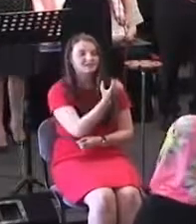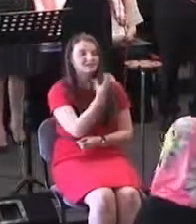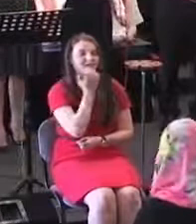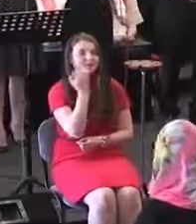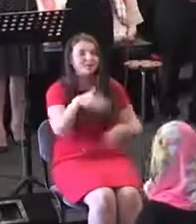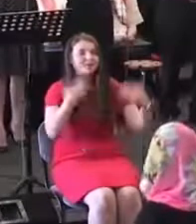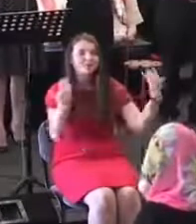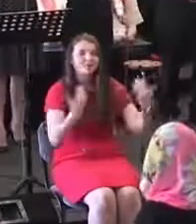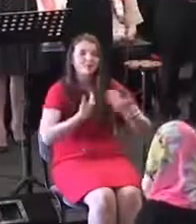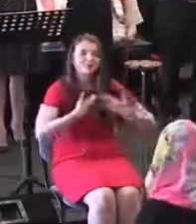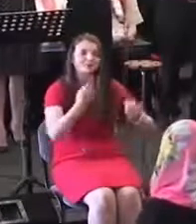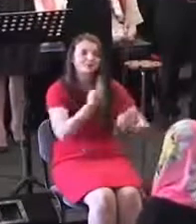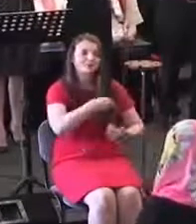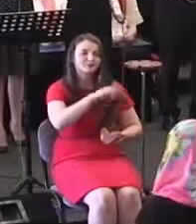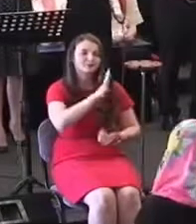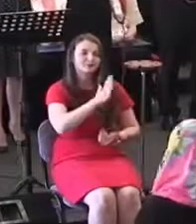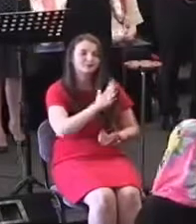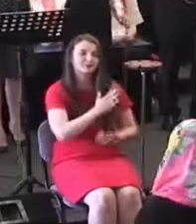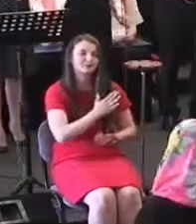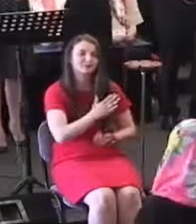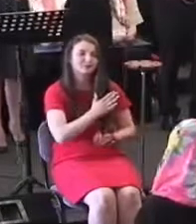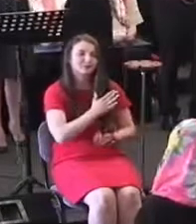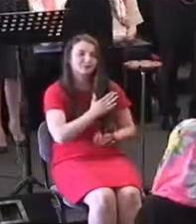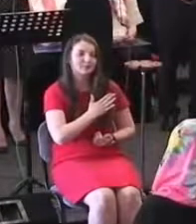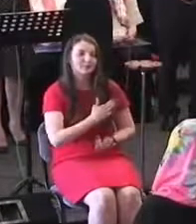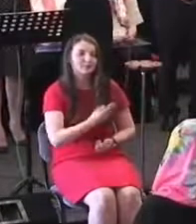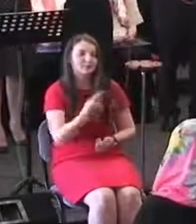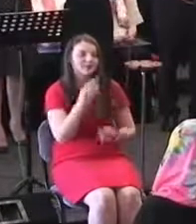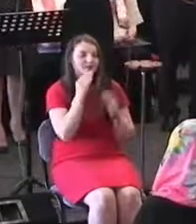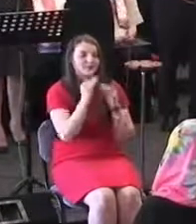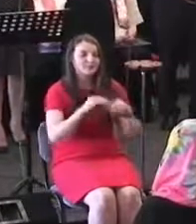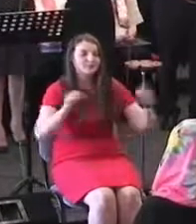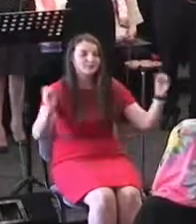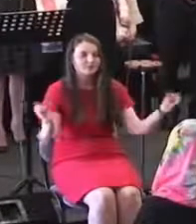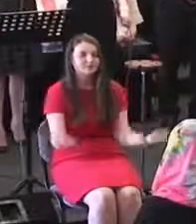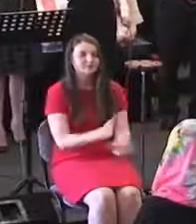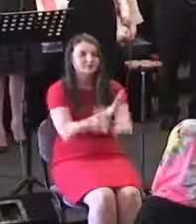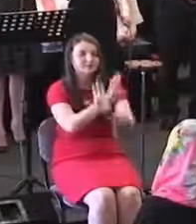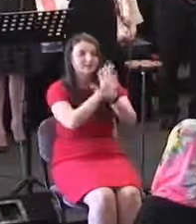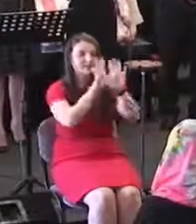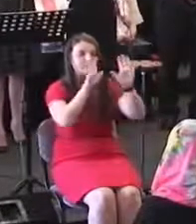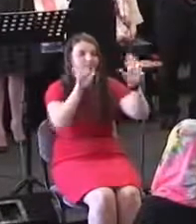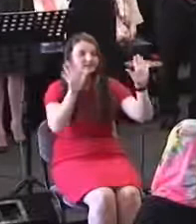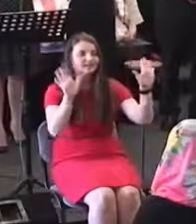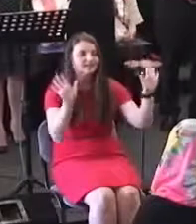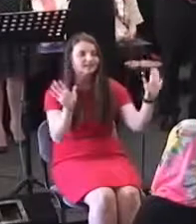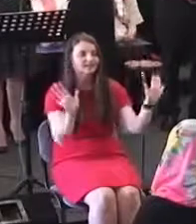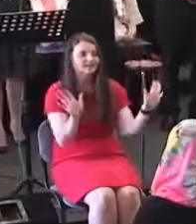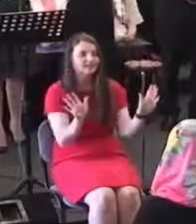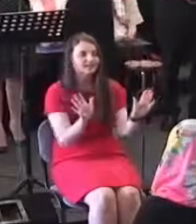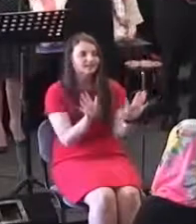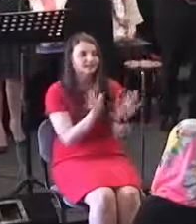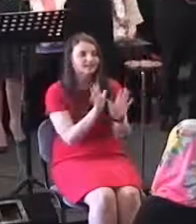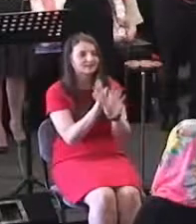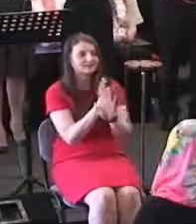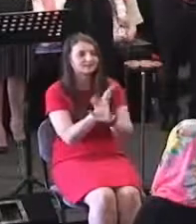зігрій мою душу і духом святим.